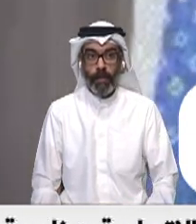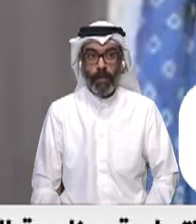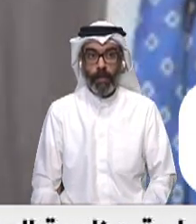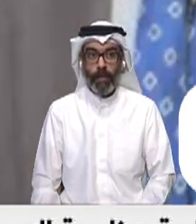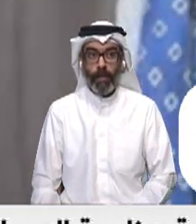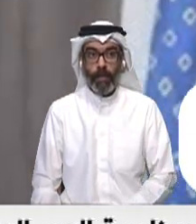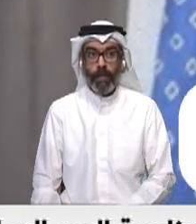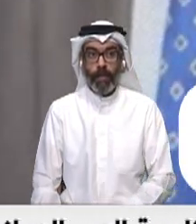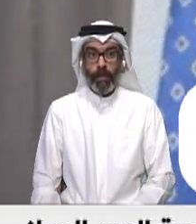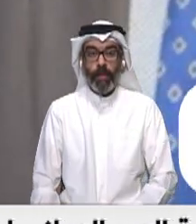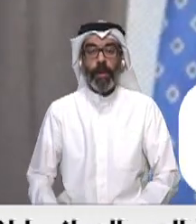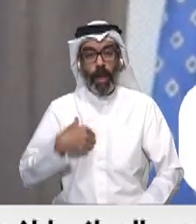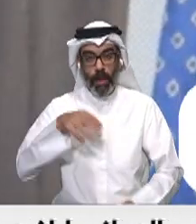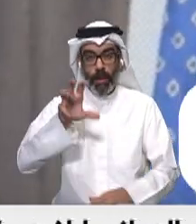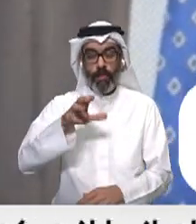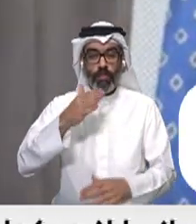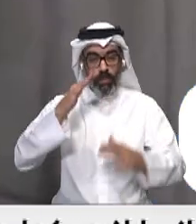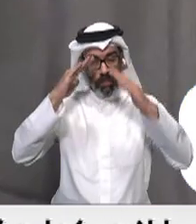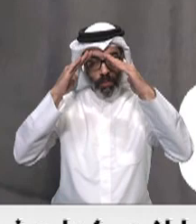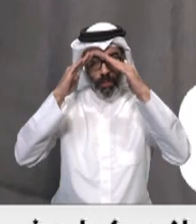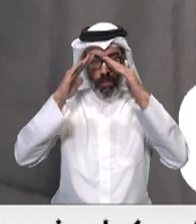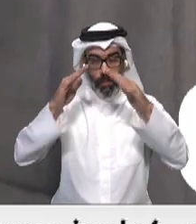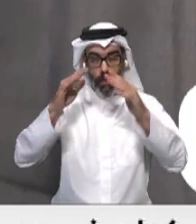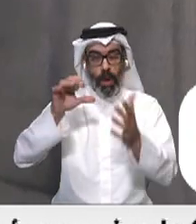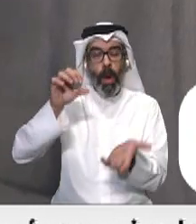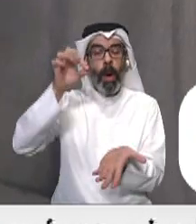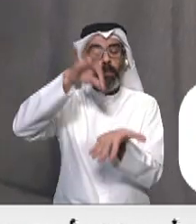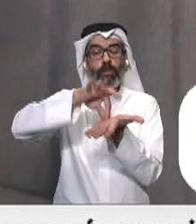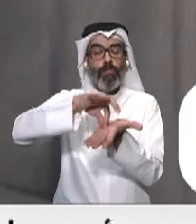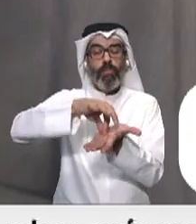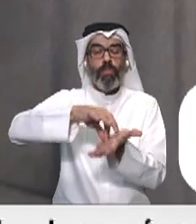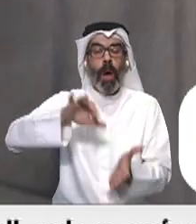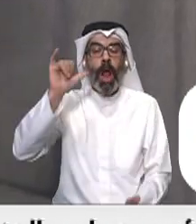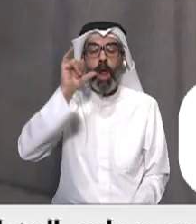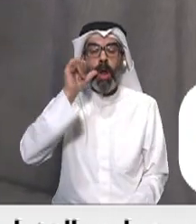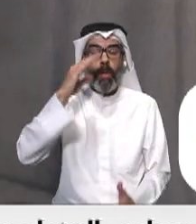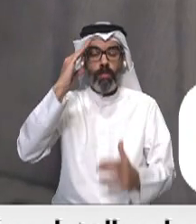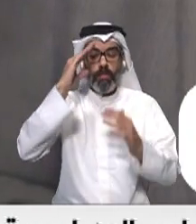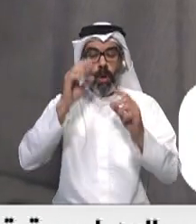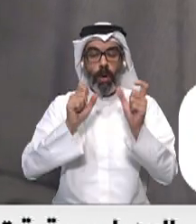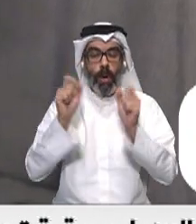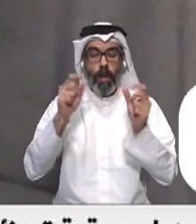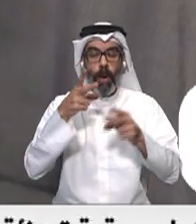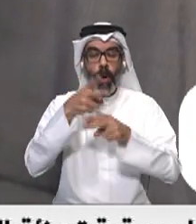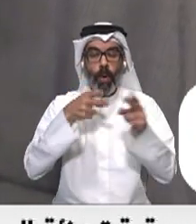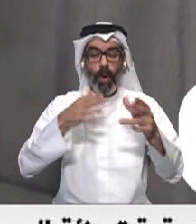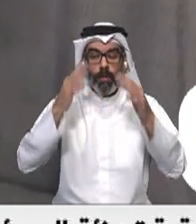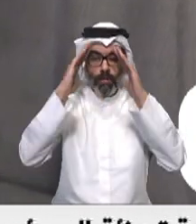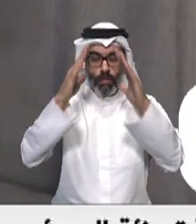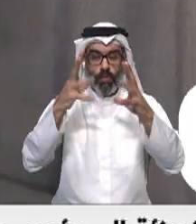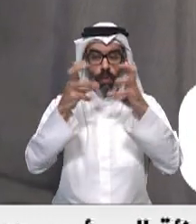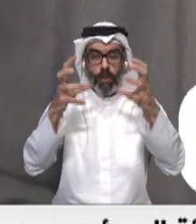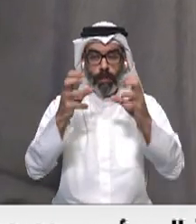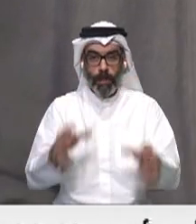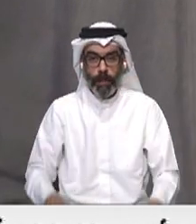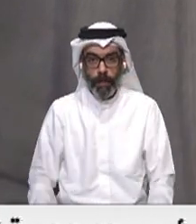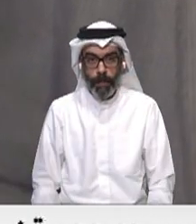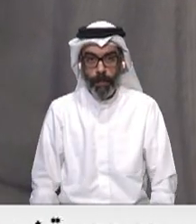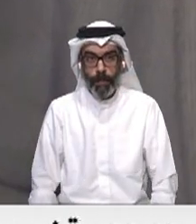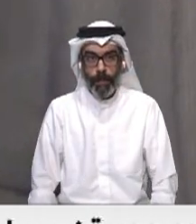هؤ الناس نعم شكرا من العاصمه البريطانيه لندن مراسلنا جمال شاهين شكرا لك على كل هذه التفاصيل ه